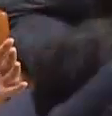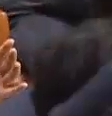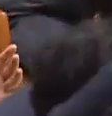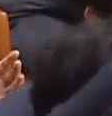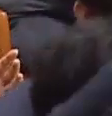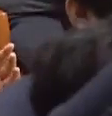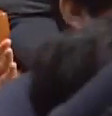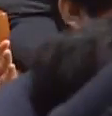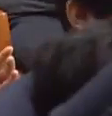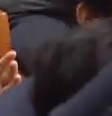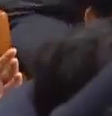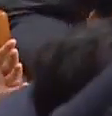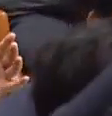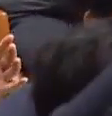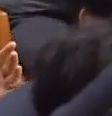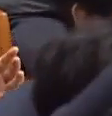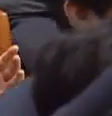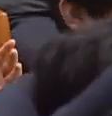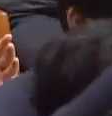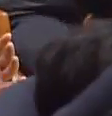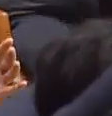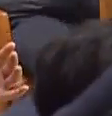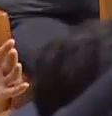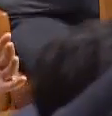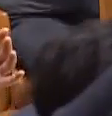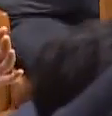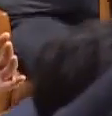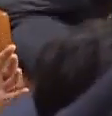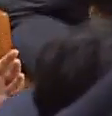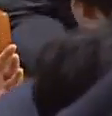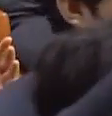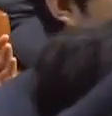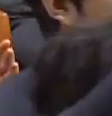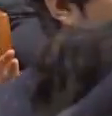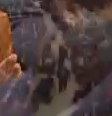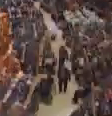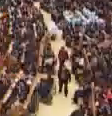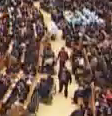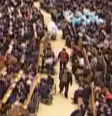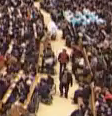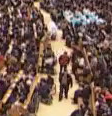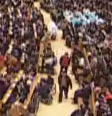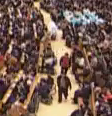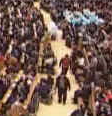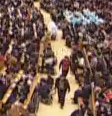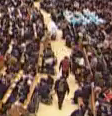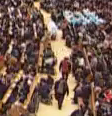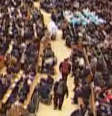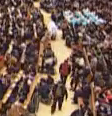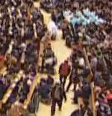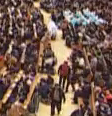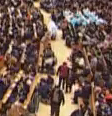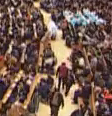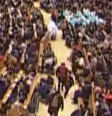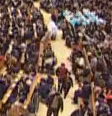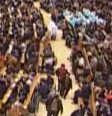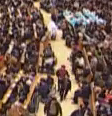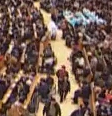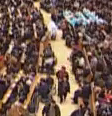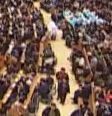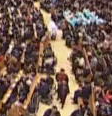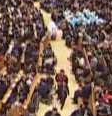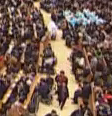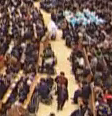주셨어서 가까이 주셨어서 권력과 믿음 권력과 문제 아버지 하나님을 오해하며